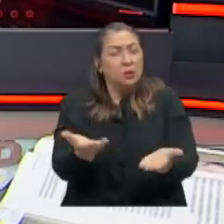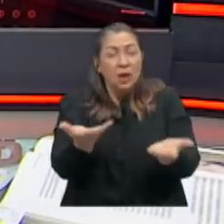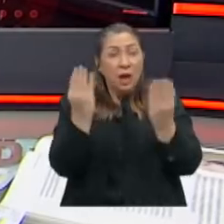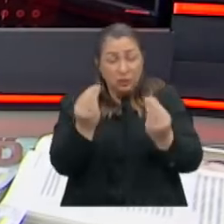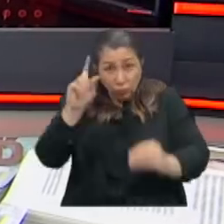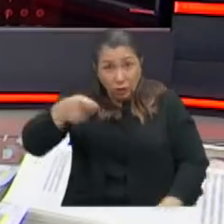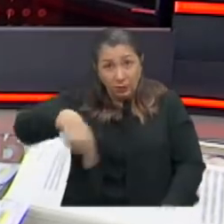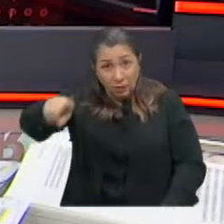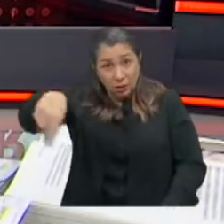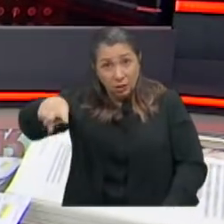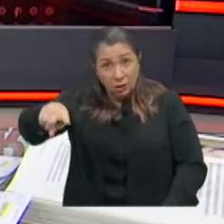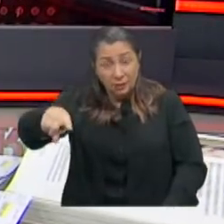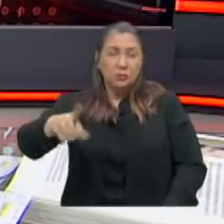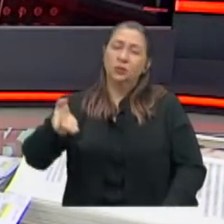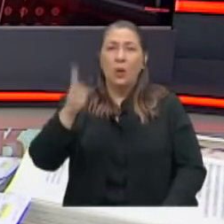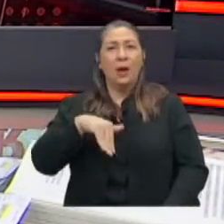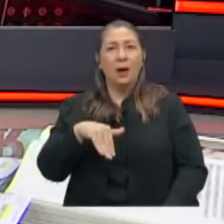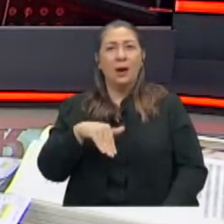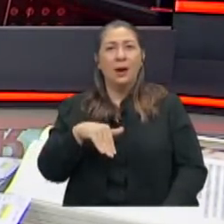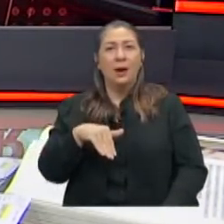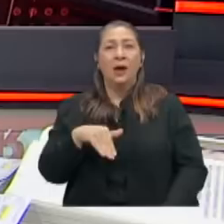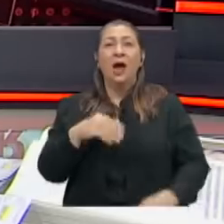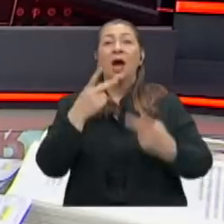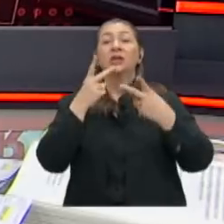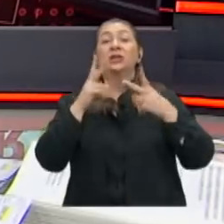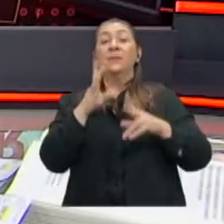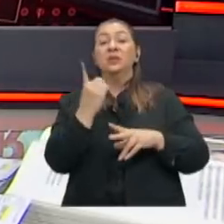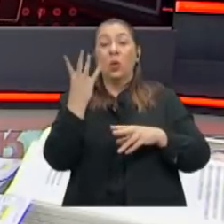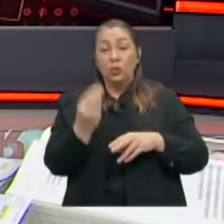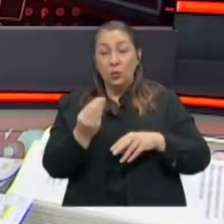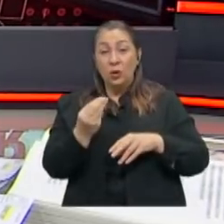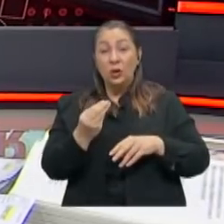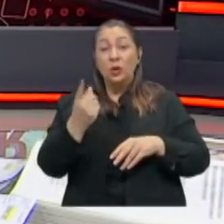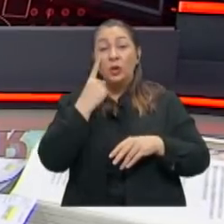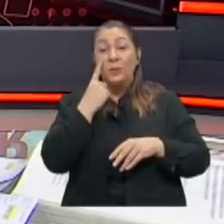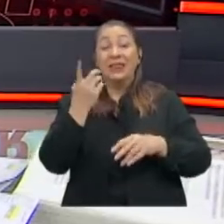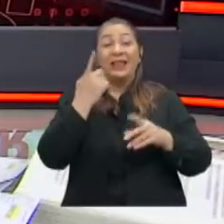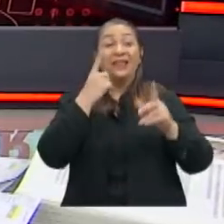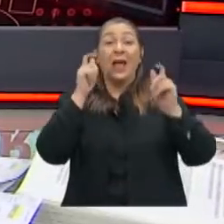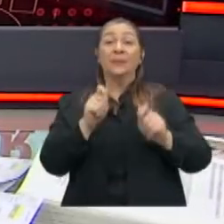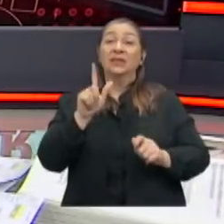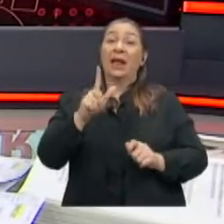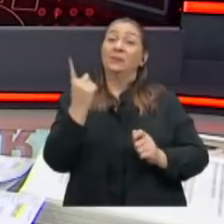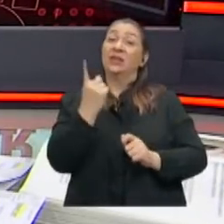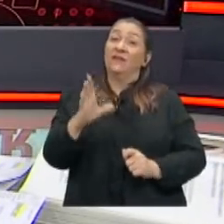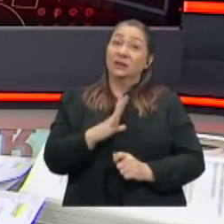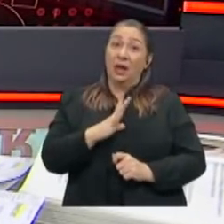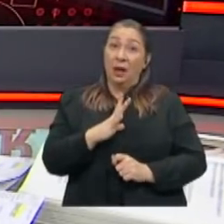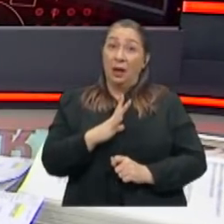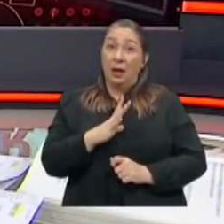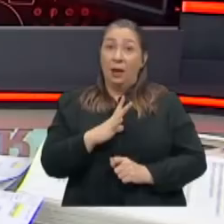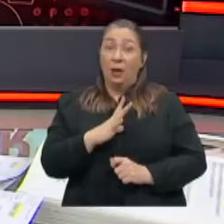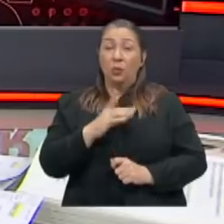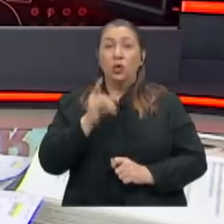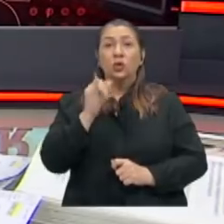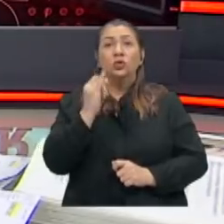Daha iyisini mi bulacaklar? Ondan sonra açıklanamayan bir durum oldu mu? Hükümetin, devletin yapması gereken bir şey varsa.